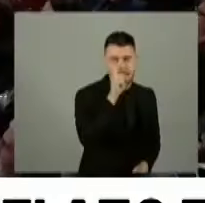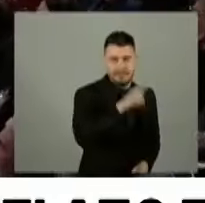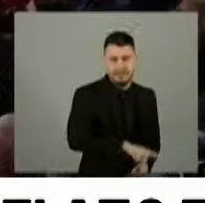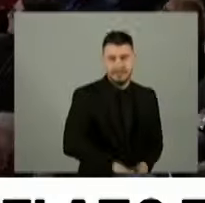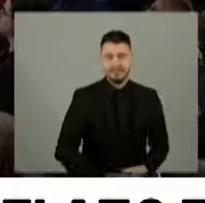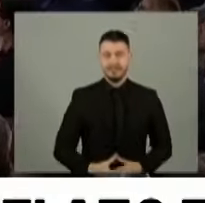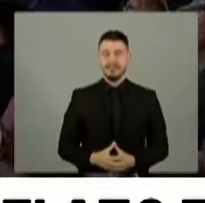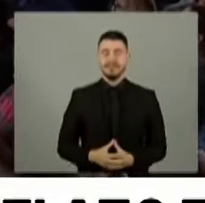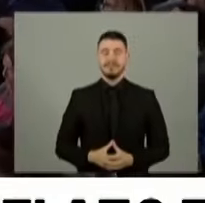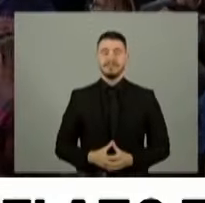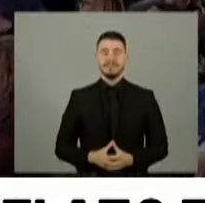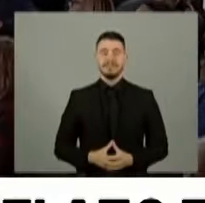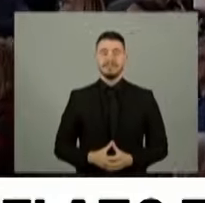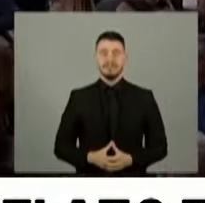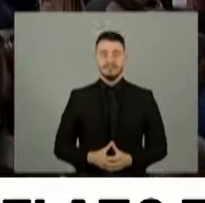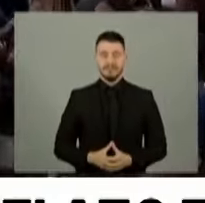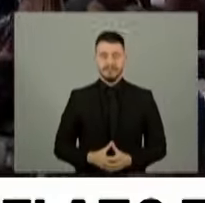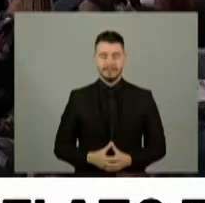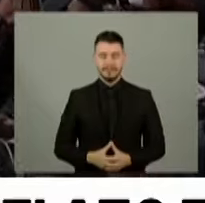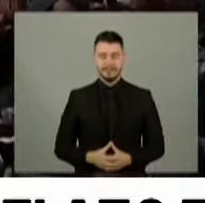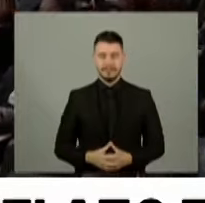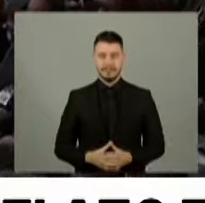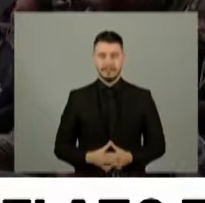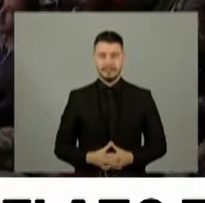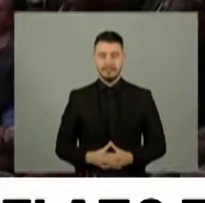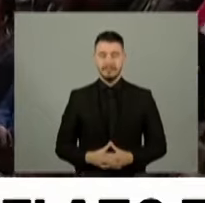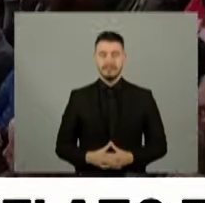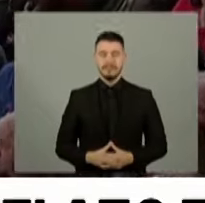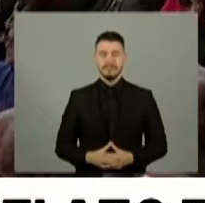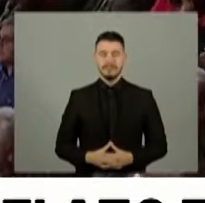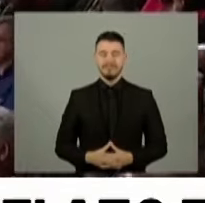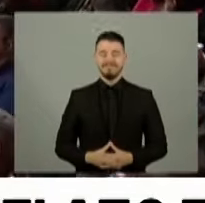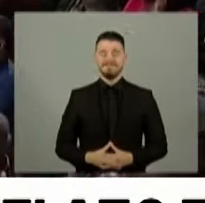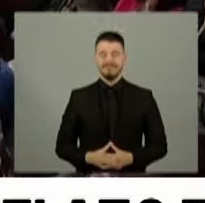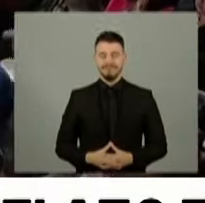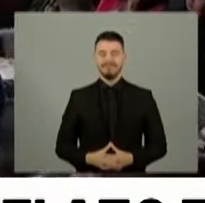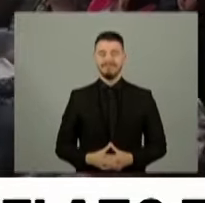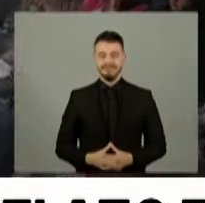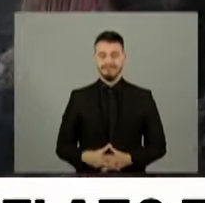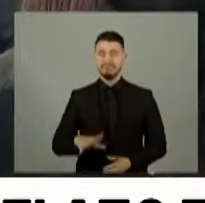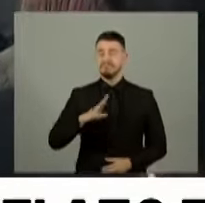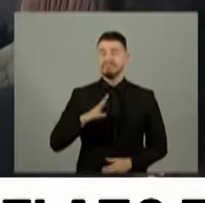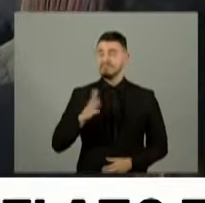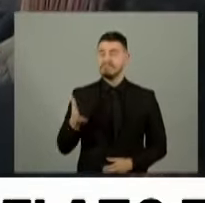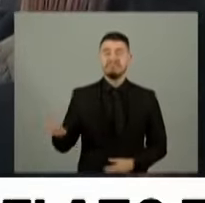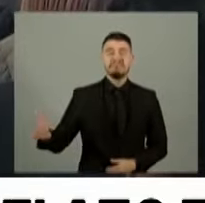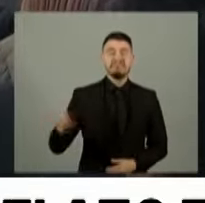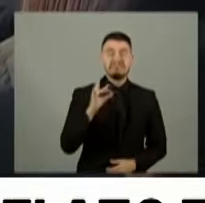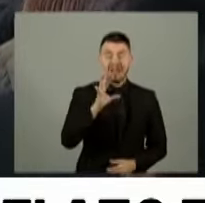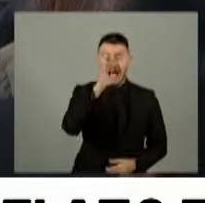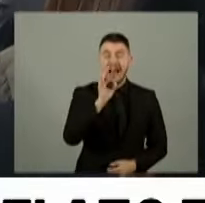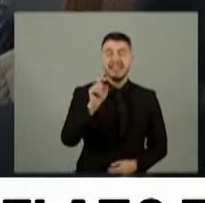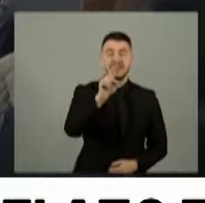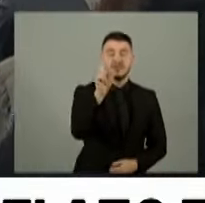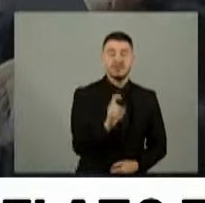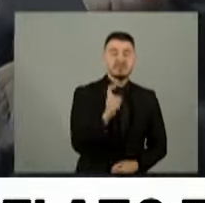φτάσαμε δηλαδή, θέλω να το τονίσω αυτό. Αντίστοιχα, δεν το έδωσαν και μεγάλο περιθώριο. Δηλαδή τώρα οι 5 μήνες για να δείξουν. Είναι μικρό περιθώριο. Είναι πολύ μικρό το περιθώριο. Και καλούνται